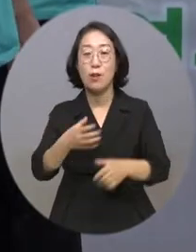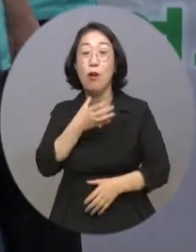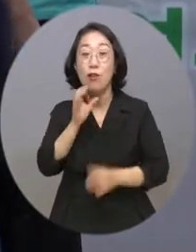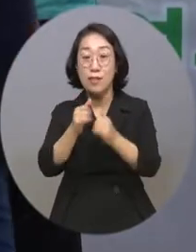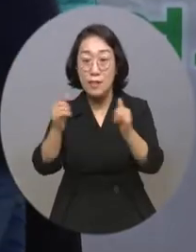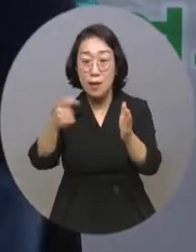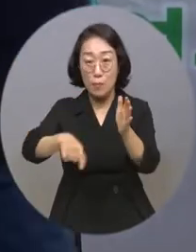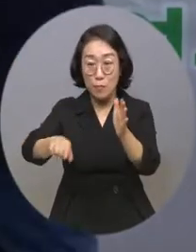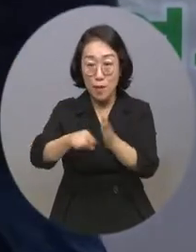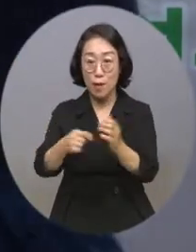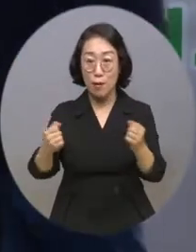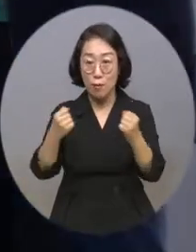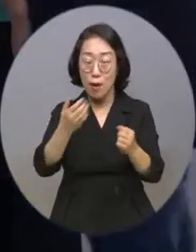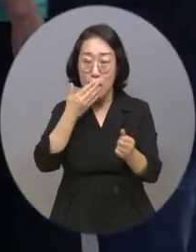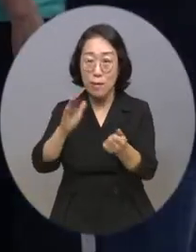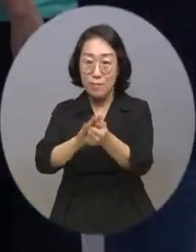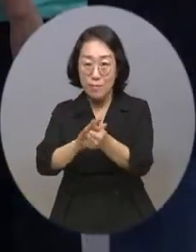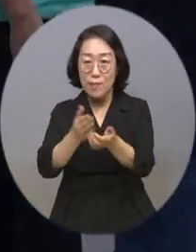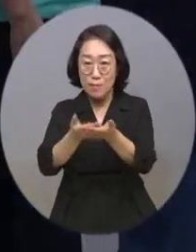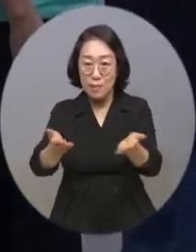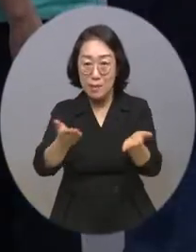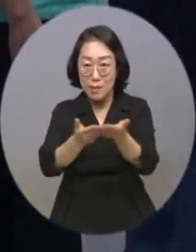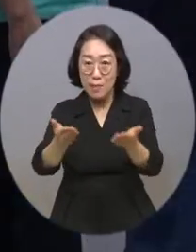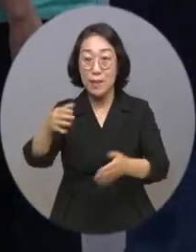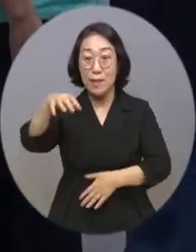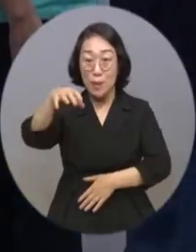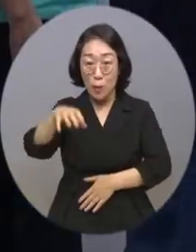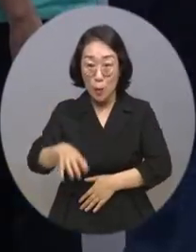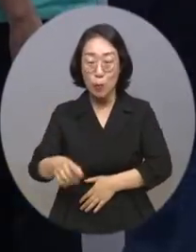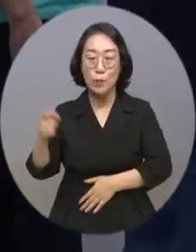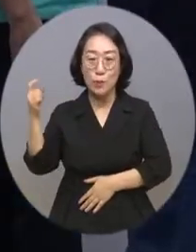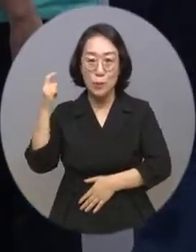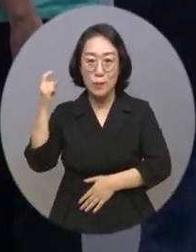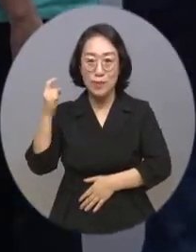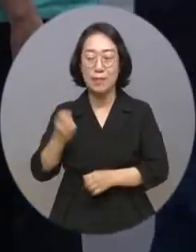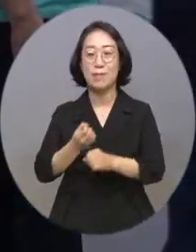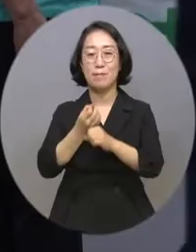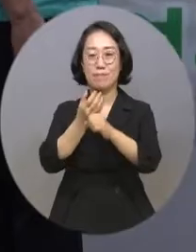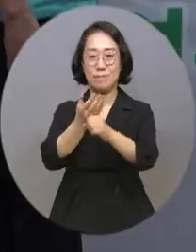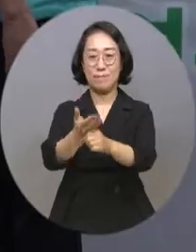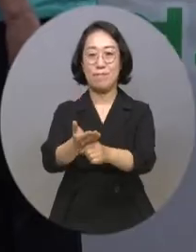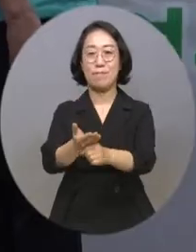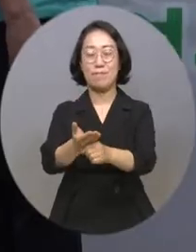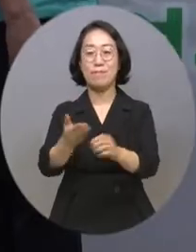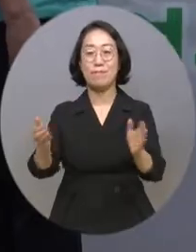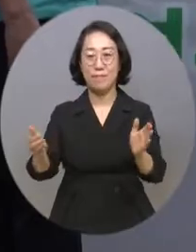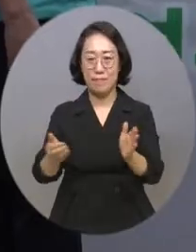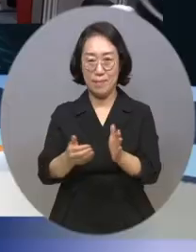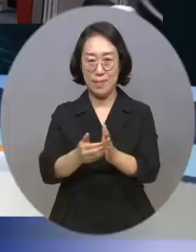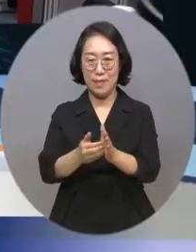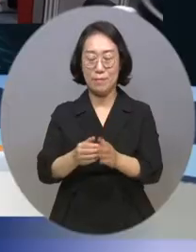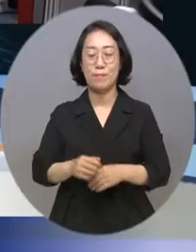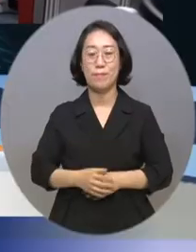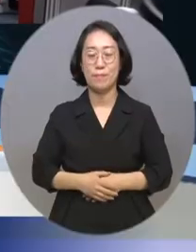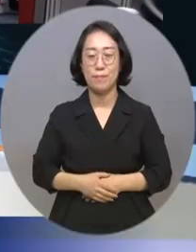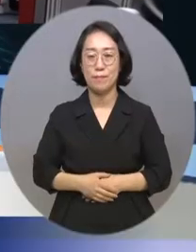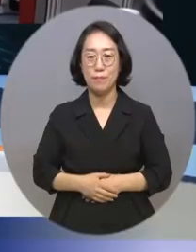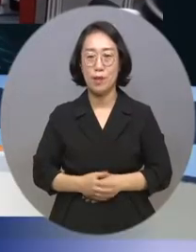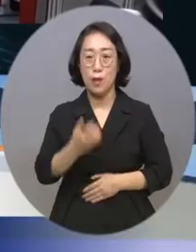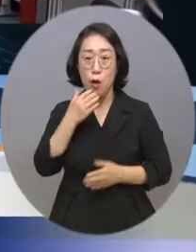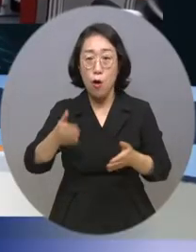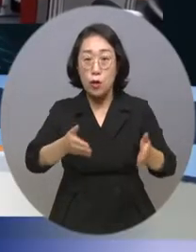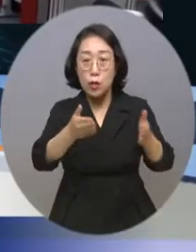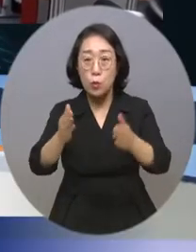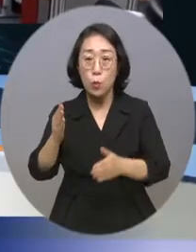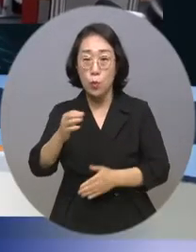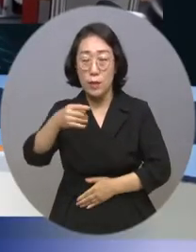건강을 위해 보양식을 준비하는 운학산 광장에서 복지TV 경기방송 정은선입니다. 경기도